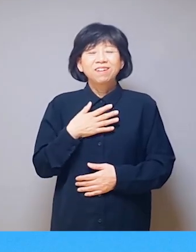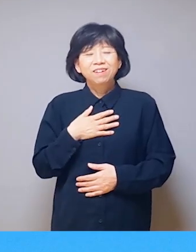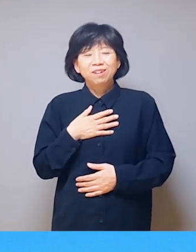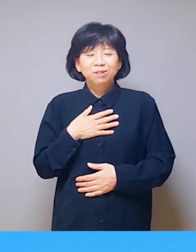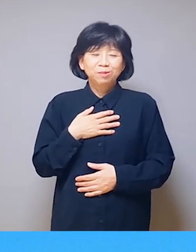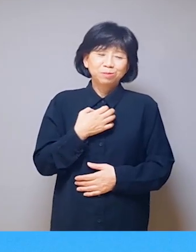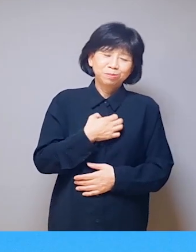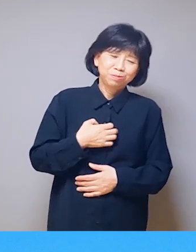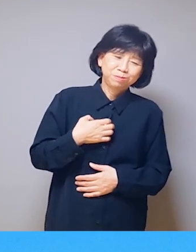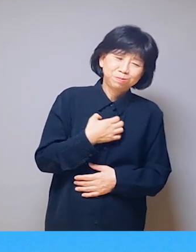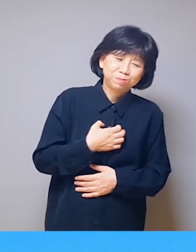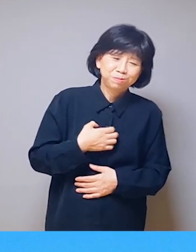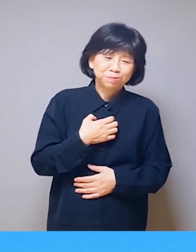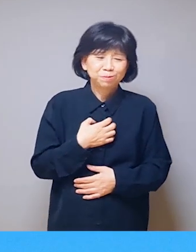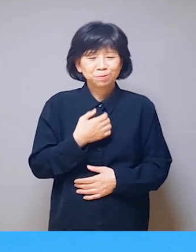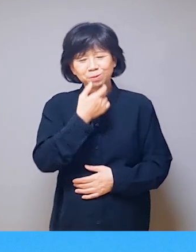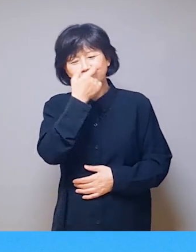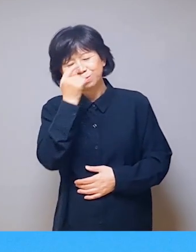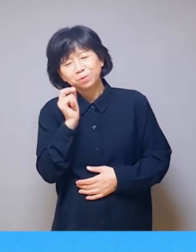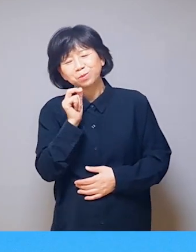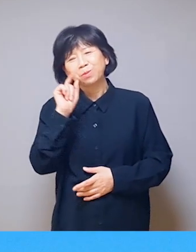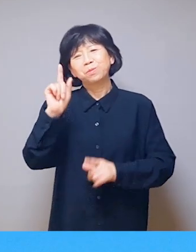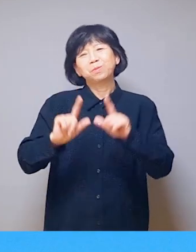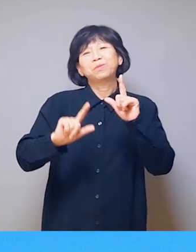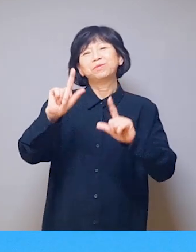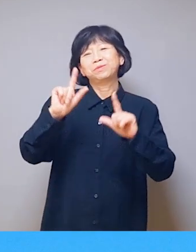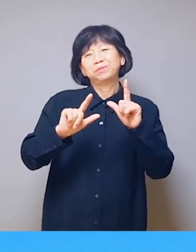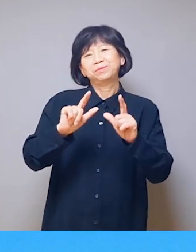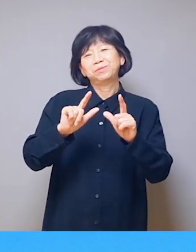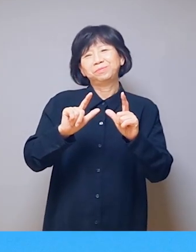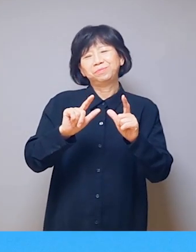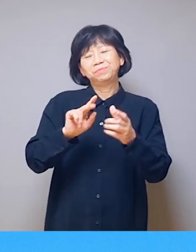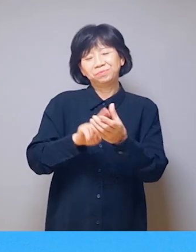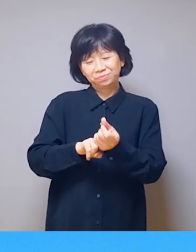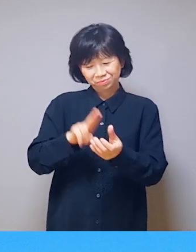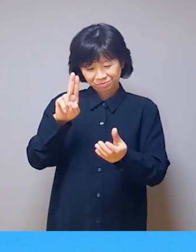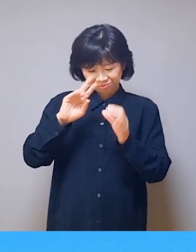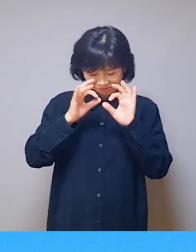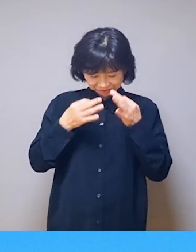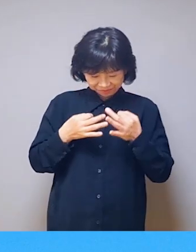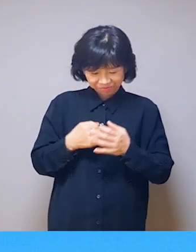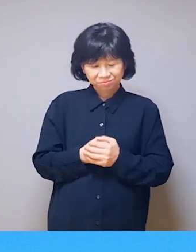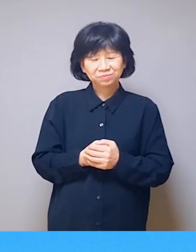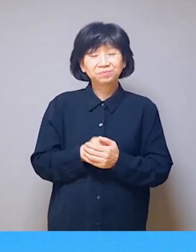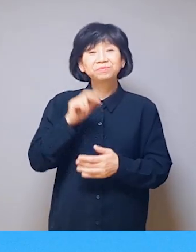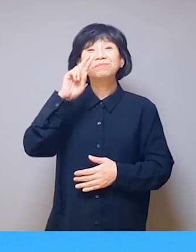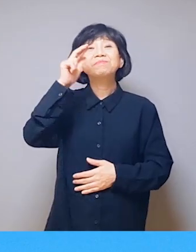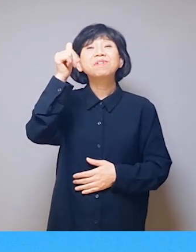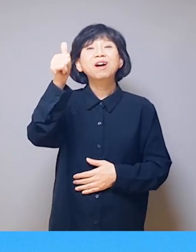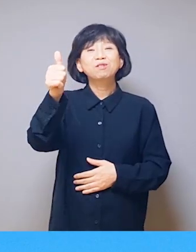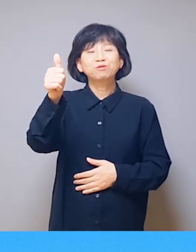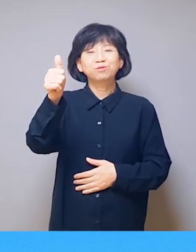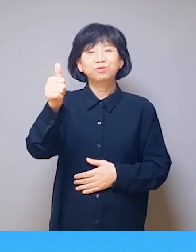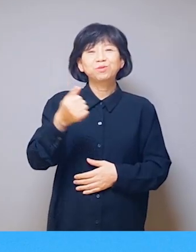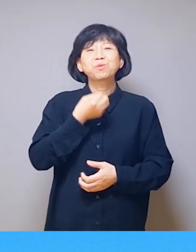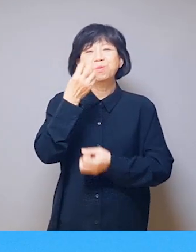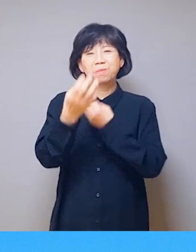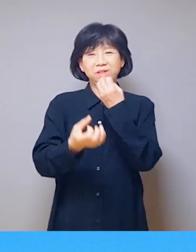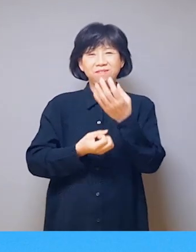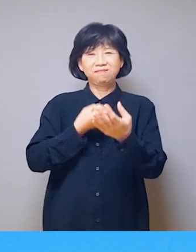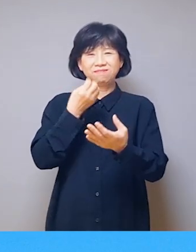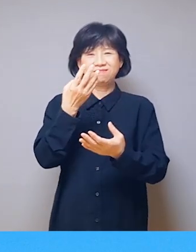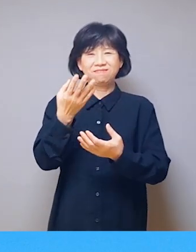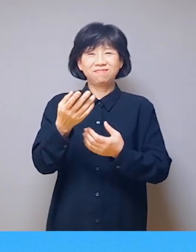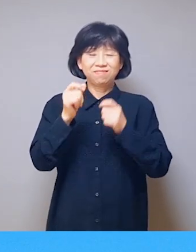부족한 모습들이 자꾸 드러나는 거예요. 여러분, 우리가 사도 바울이 오늘 이 고백을 좀